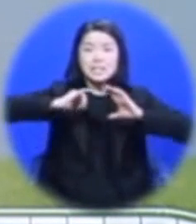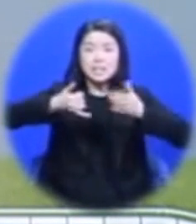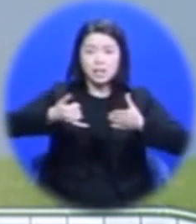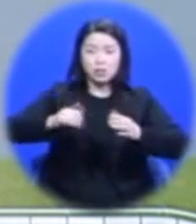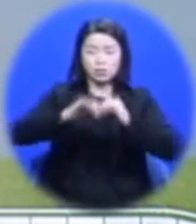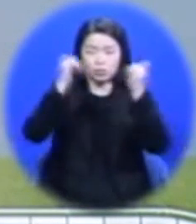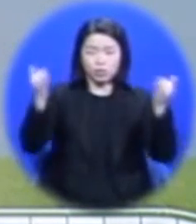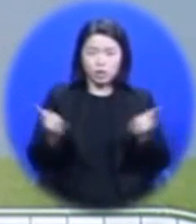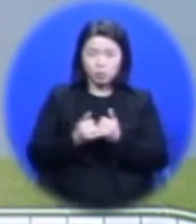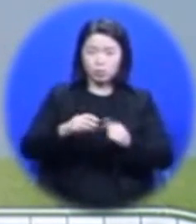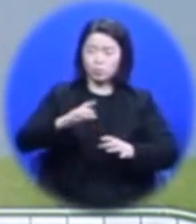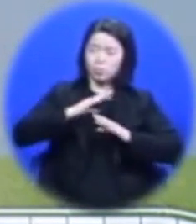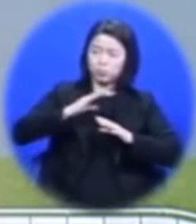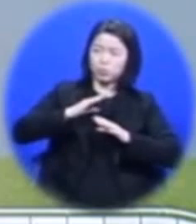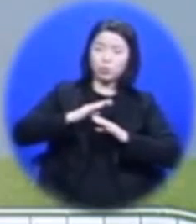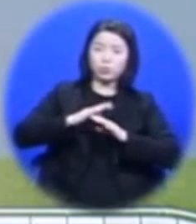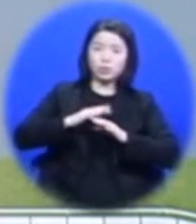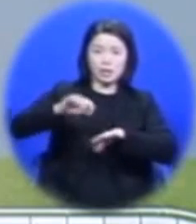무서운 재앙이 옵니다.